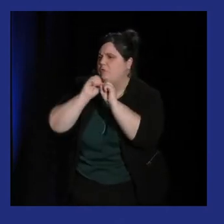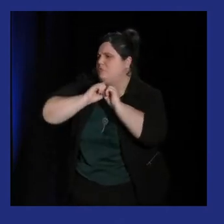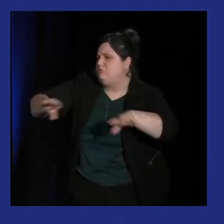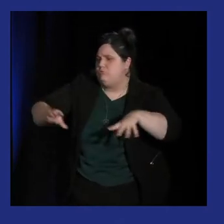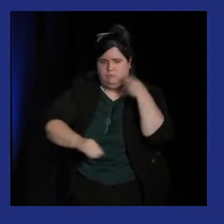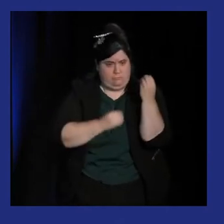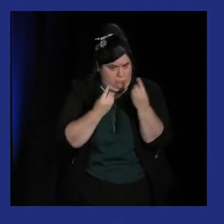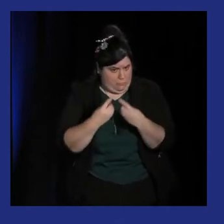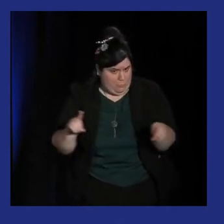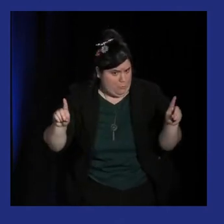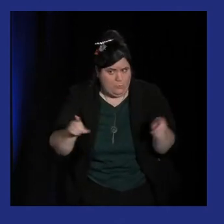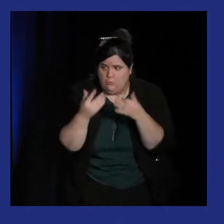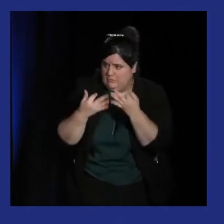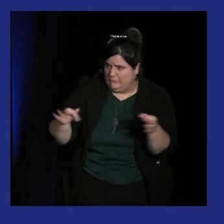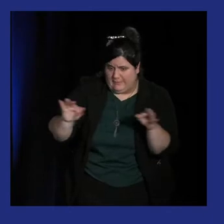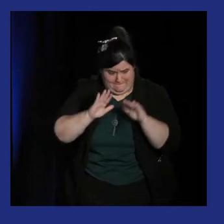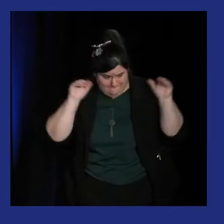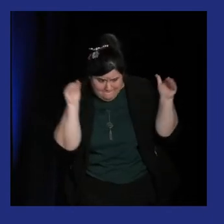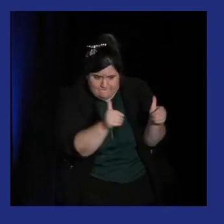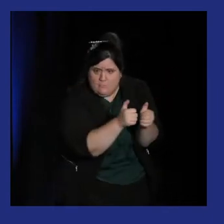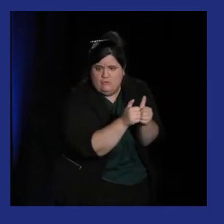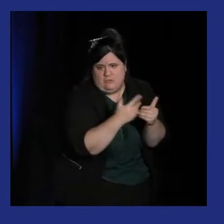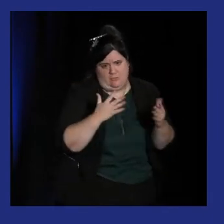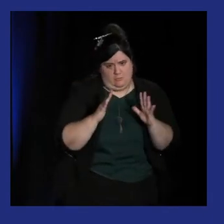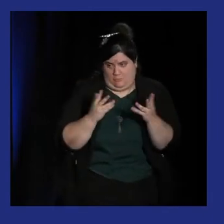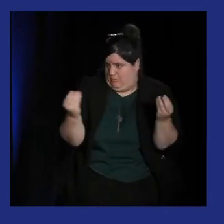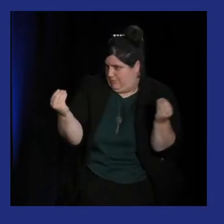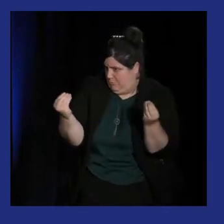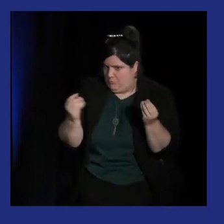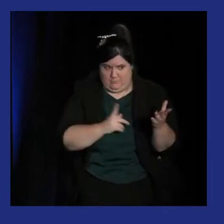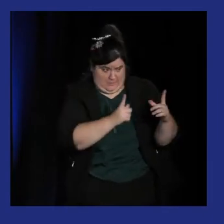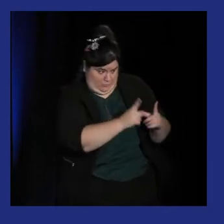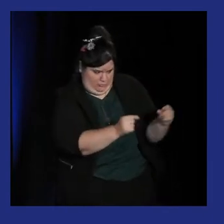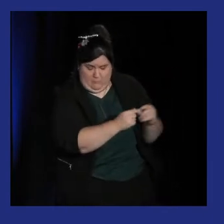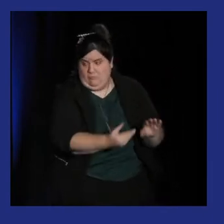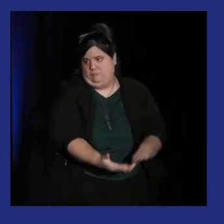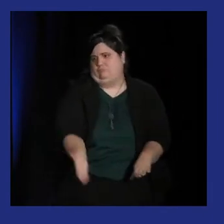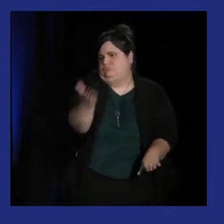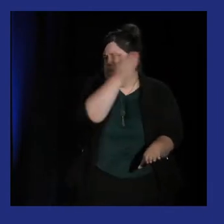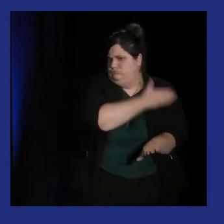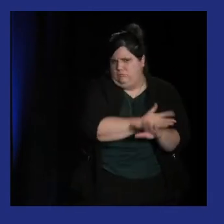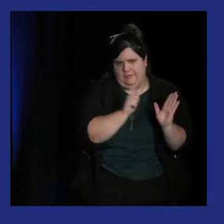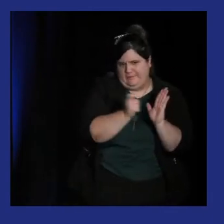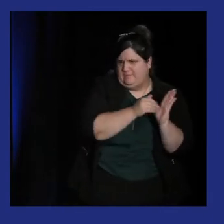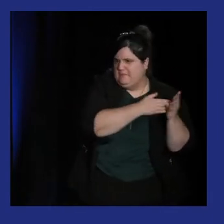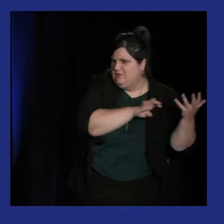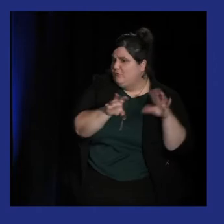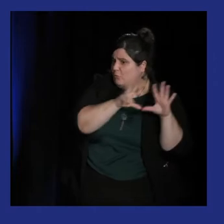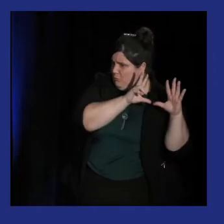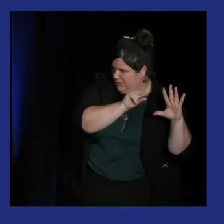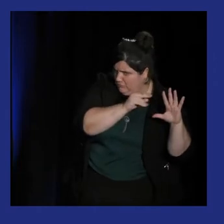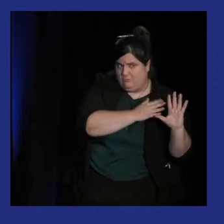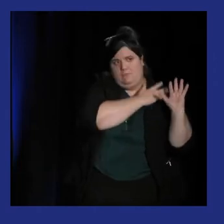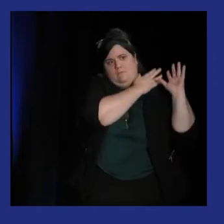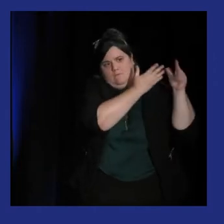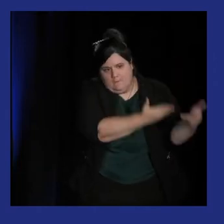beaucoup tout au long de cet après-midi au Japon en particulier ça a commencé très tôt dès les années 80 par contre en France